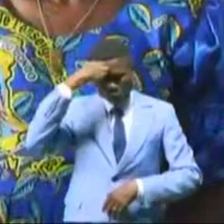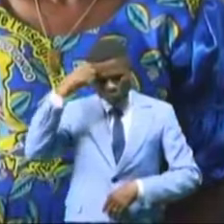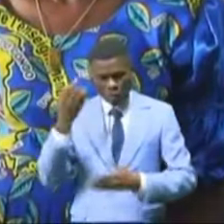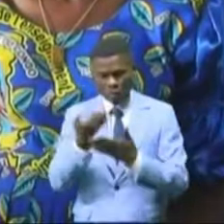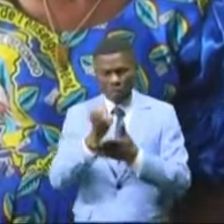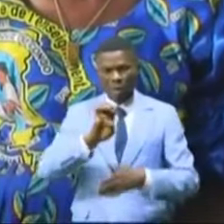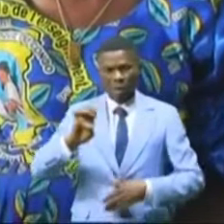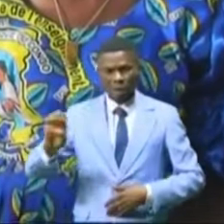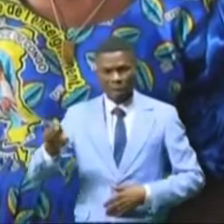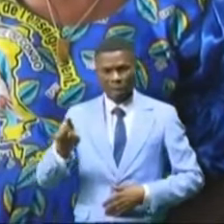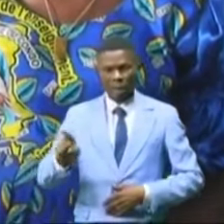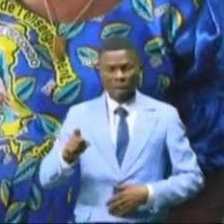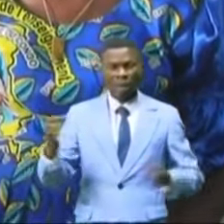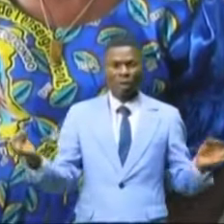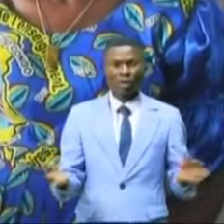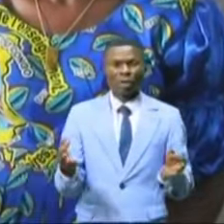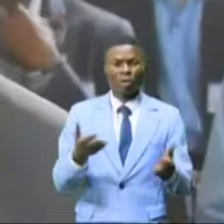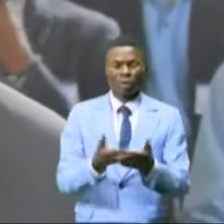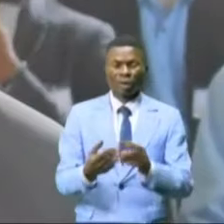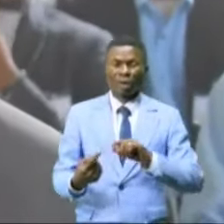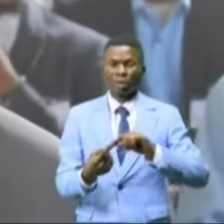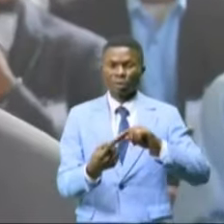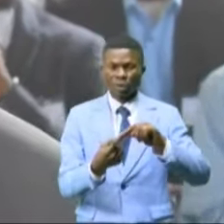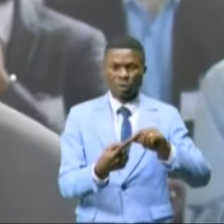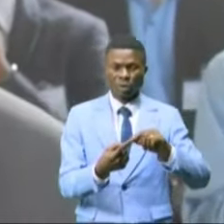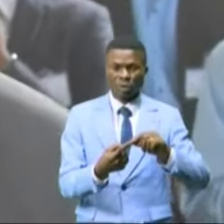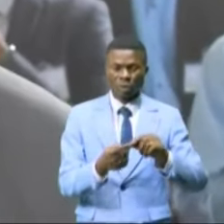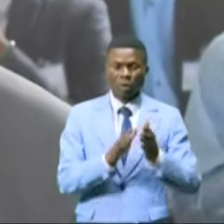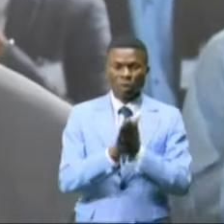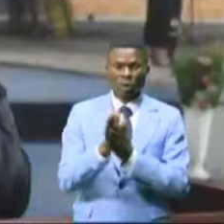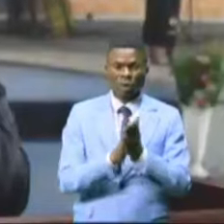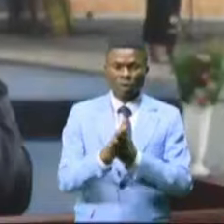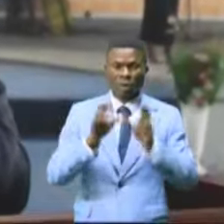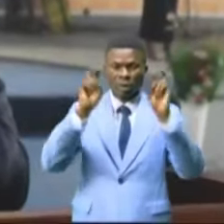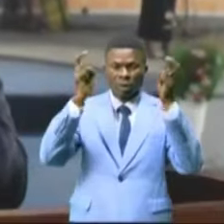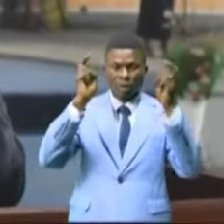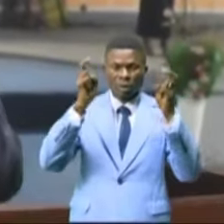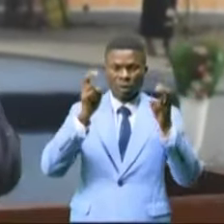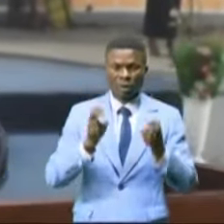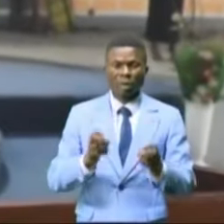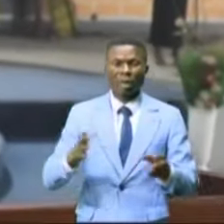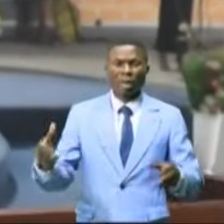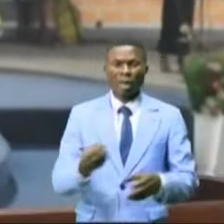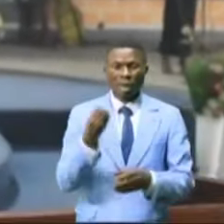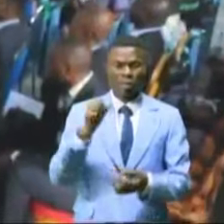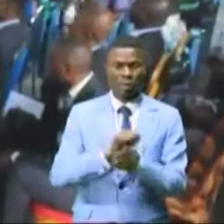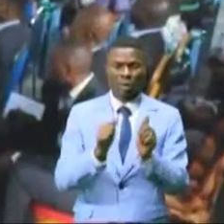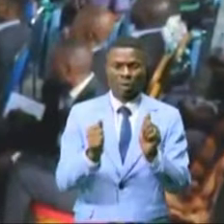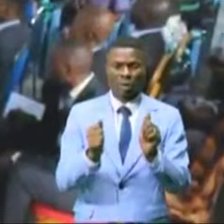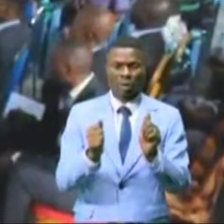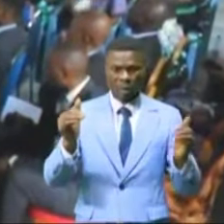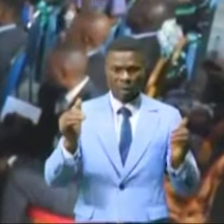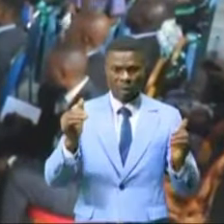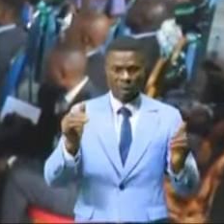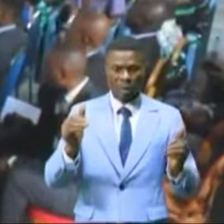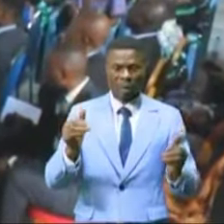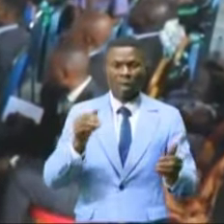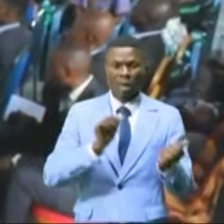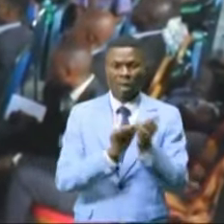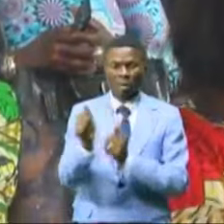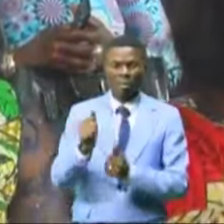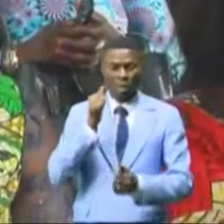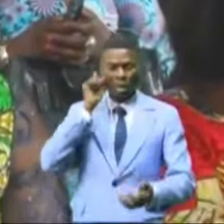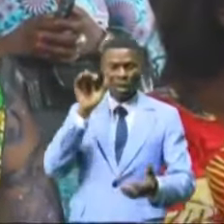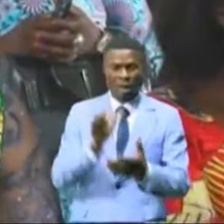du pays. Cette manifestation spéciale a tourné autour du thème « L'appropriation du processus de paix par les femmes et